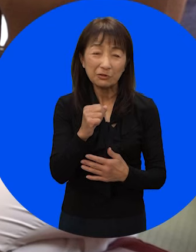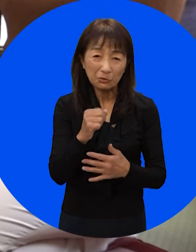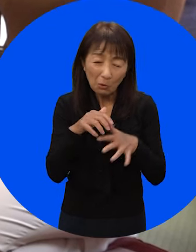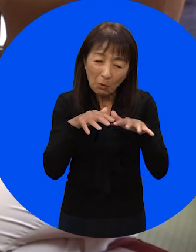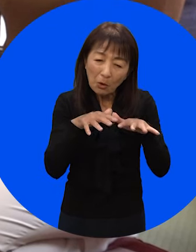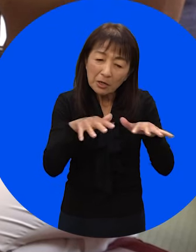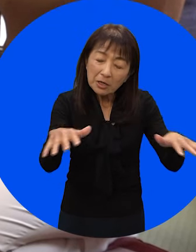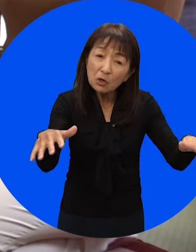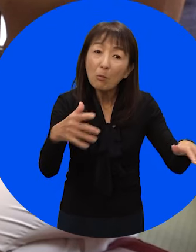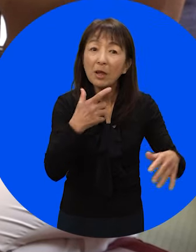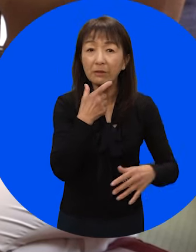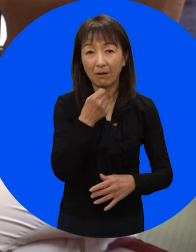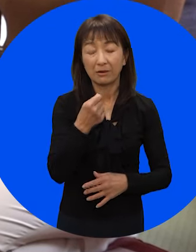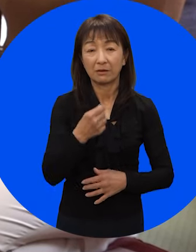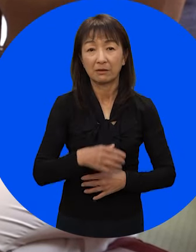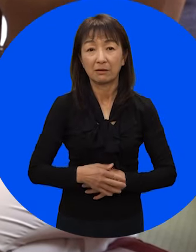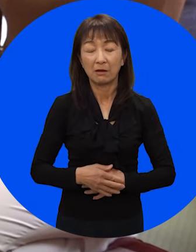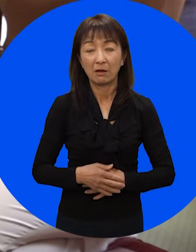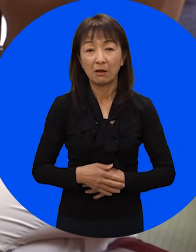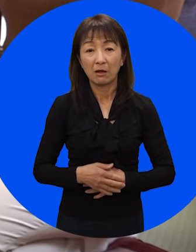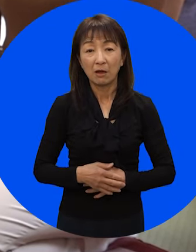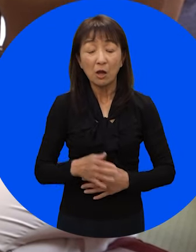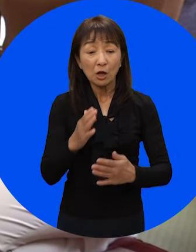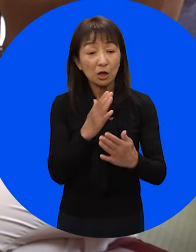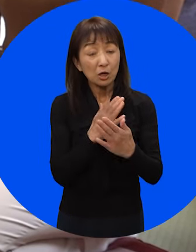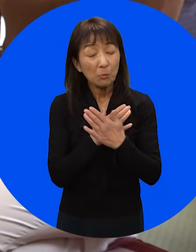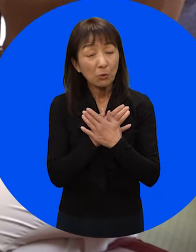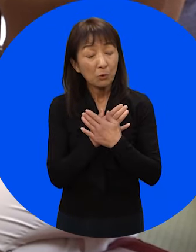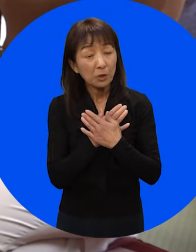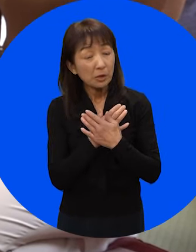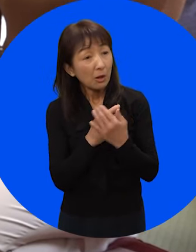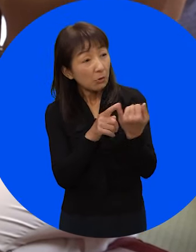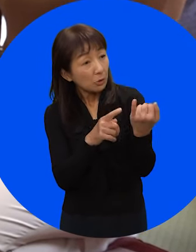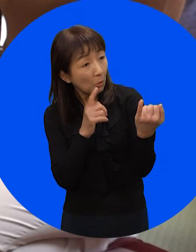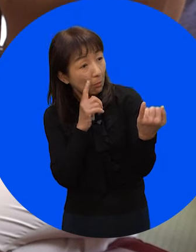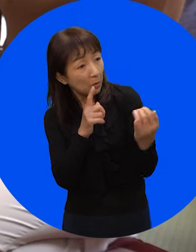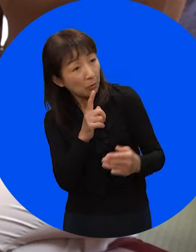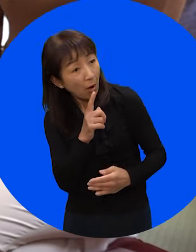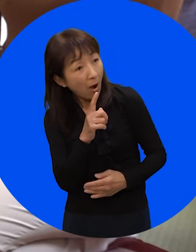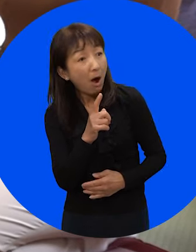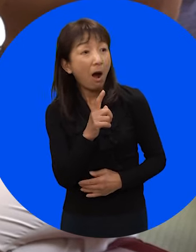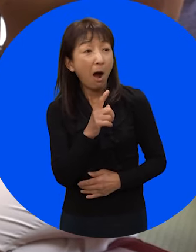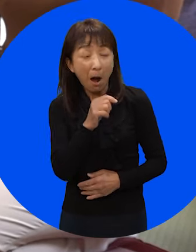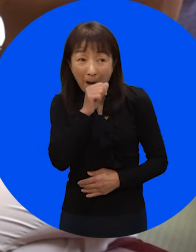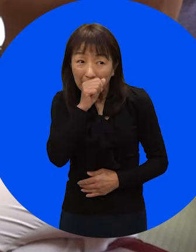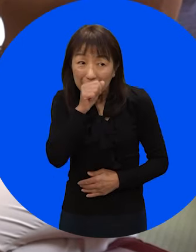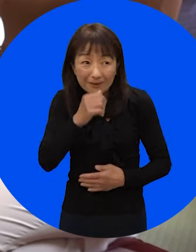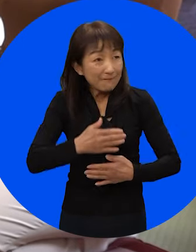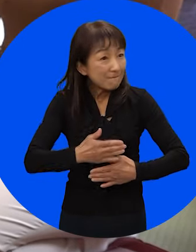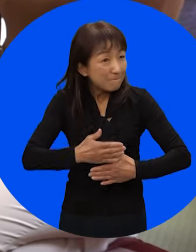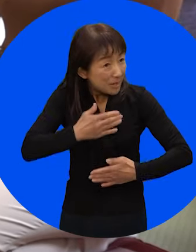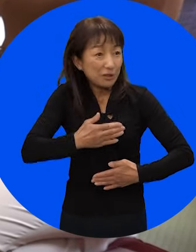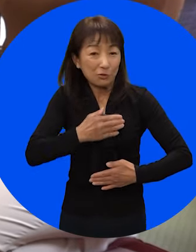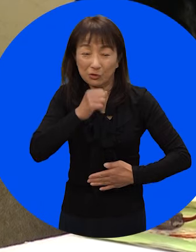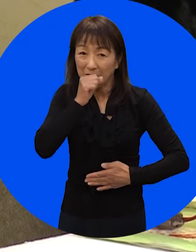着物を着てる姿っていうのは凛としてて素敵じゃない